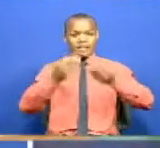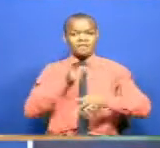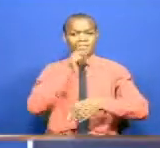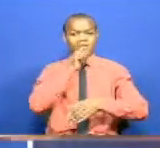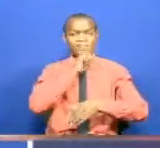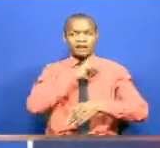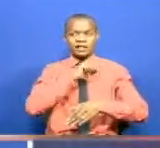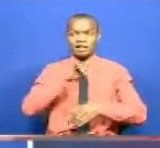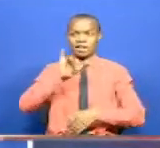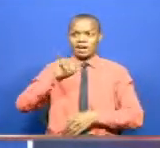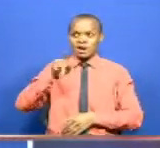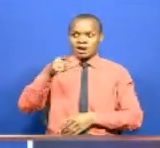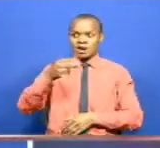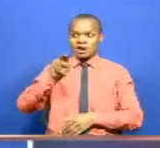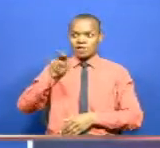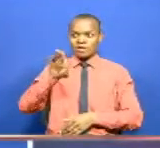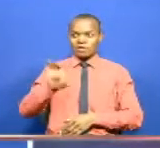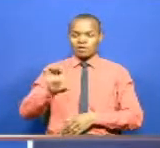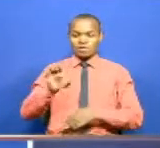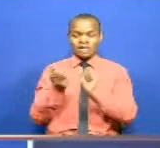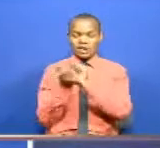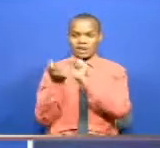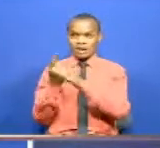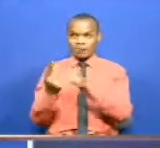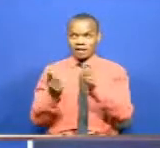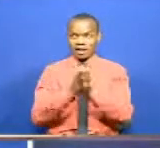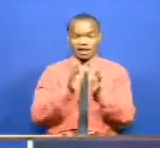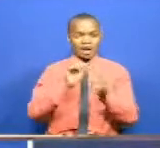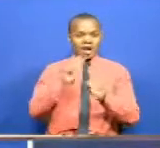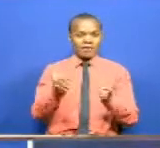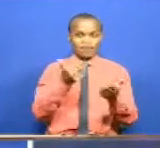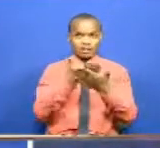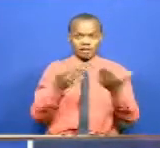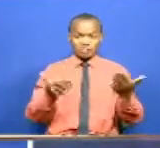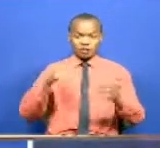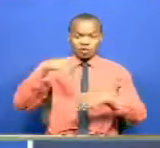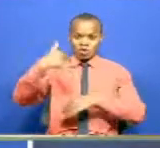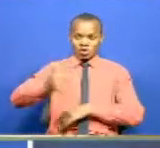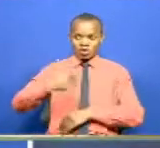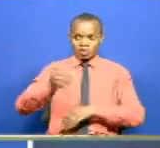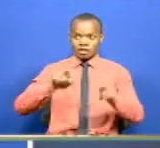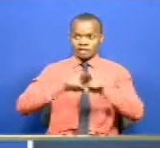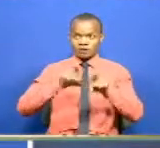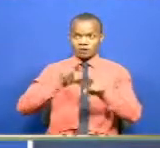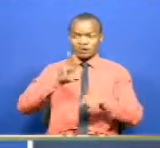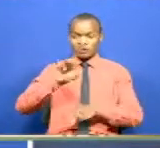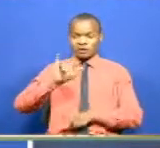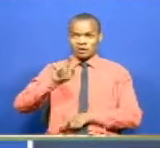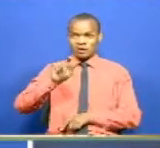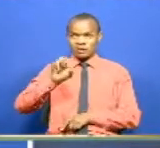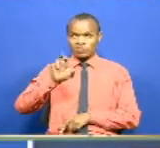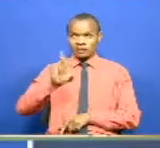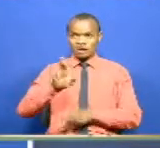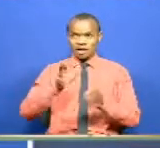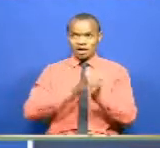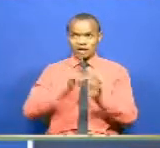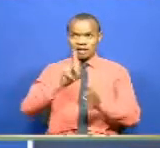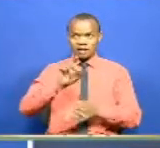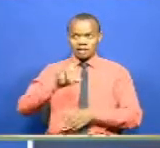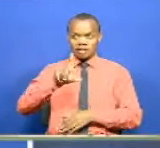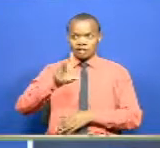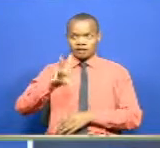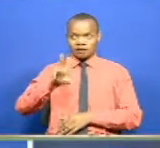Max na zawadi nyingine zikiwemo tuzo za zoaniwa kila siku. Victor Kimiu kutoka kaunti ya Nairobi na Kevin Ocharo